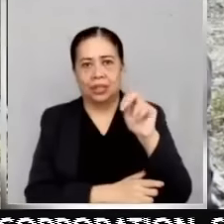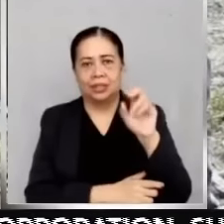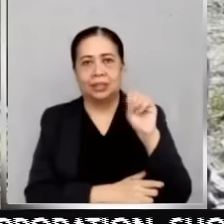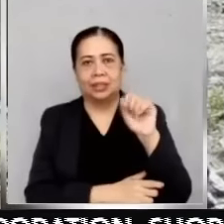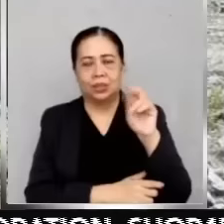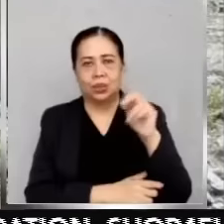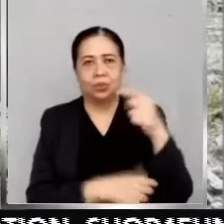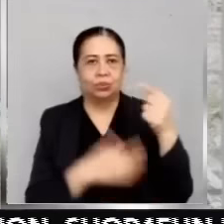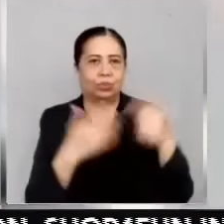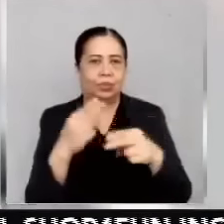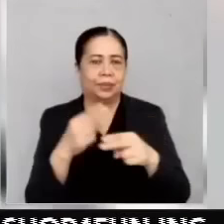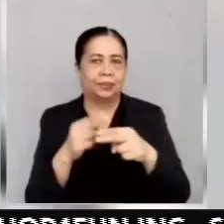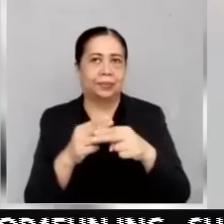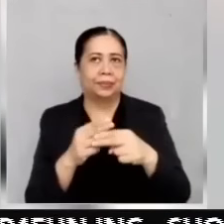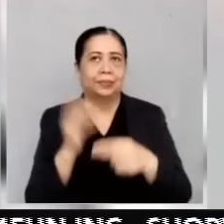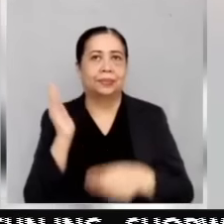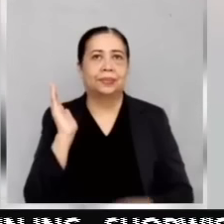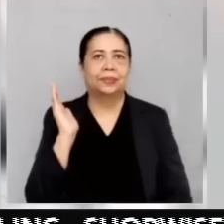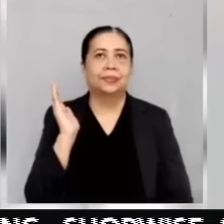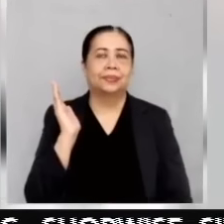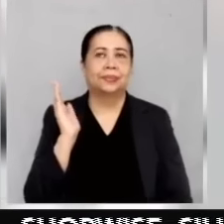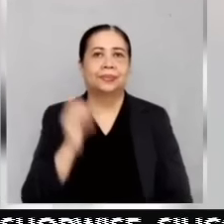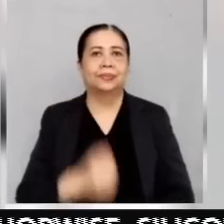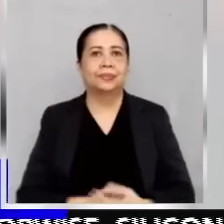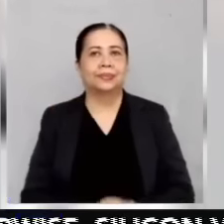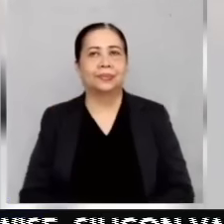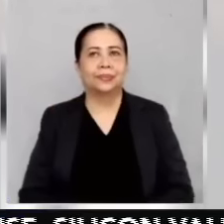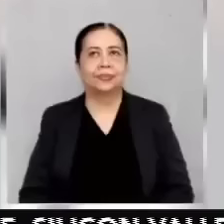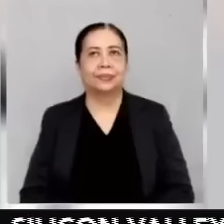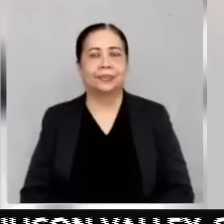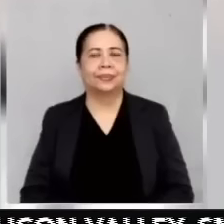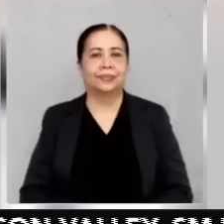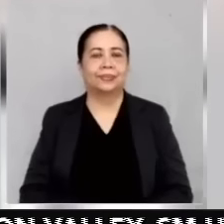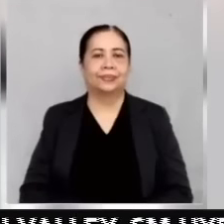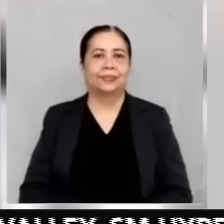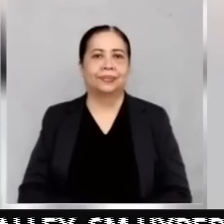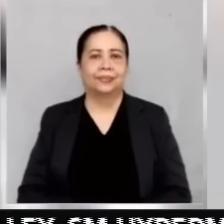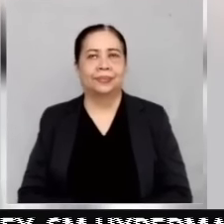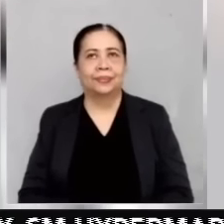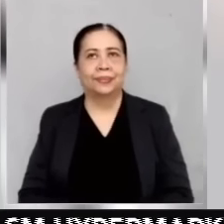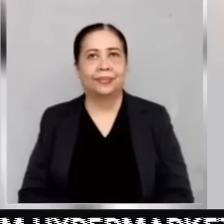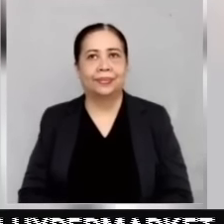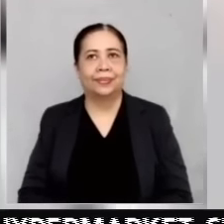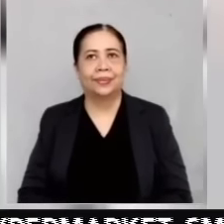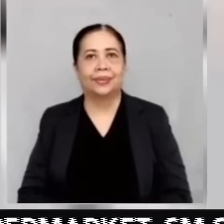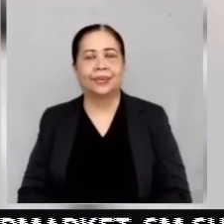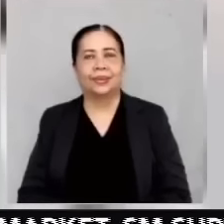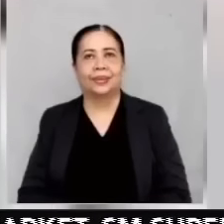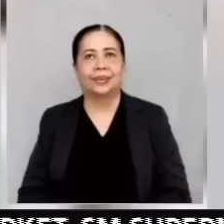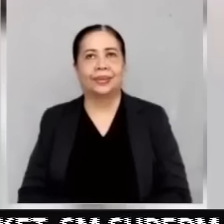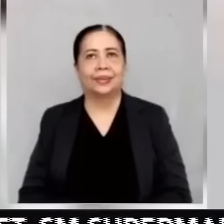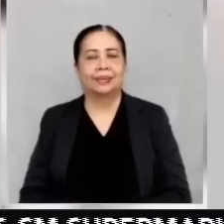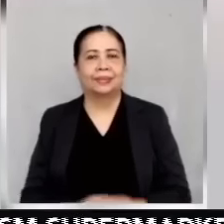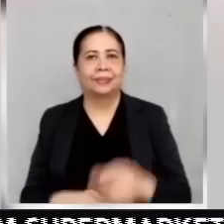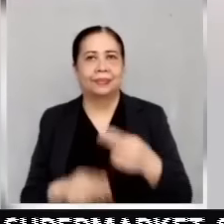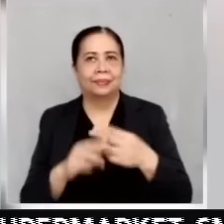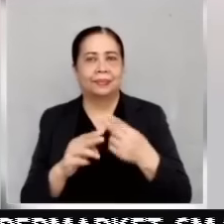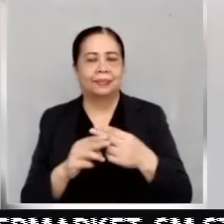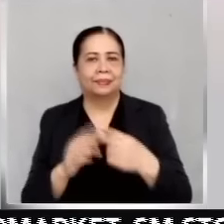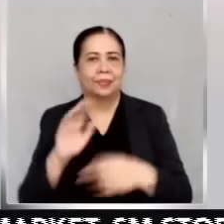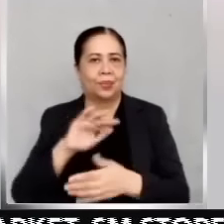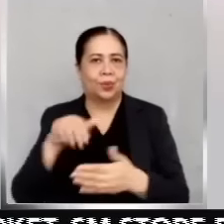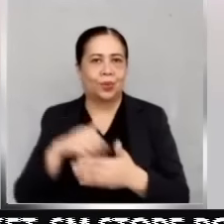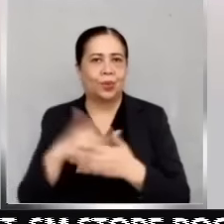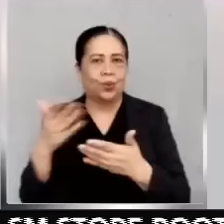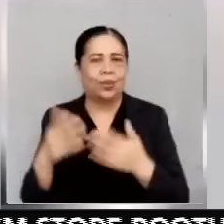Harold Abarquez, Joshua Pardoria, Joffer Emmanuel Capanpangan, Dorothy Dafon at kanilang mga